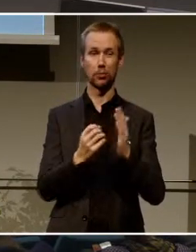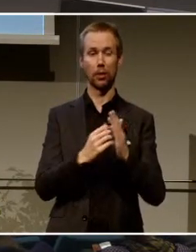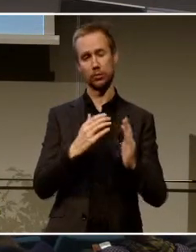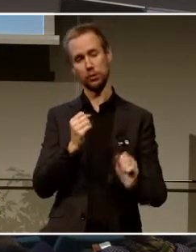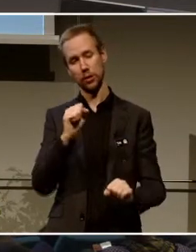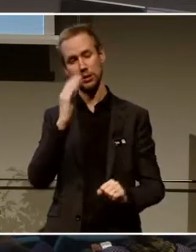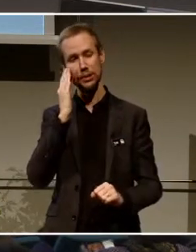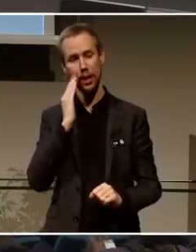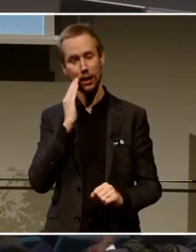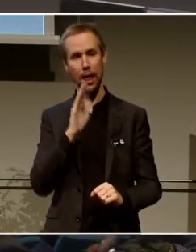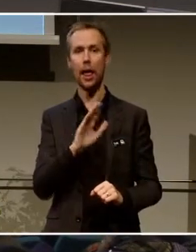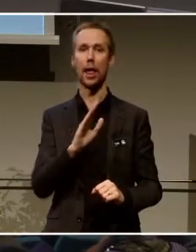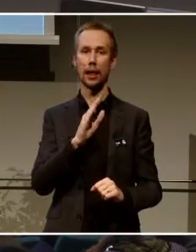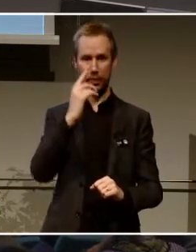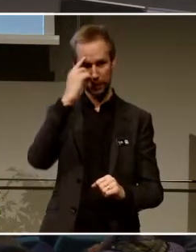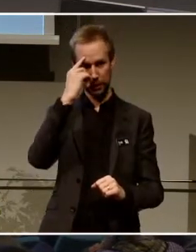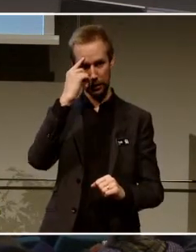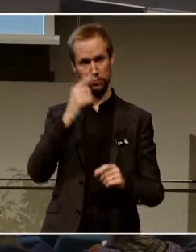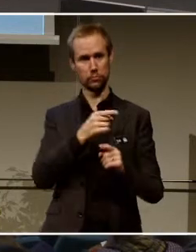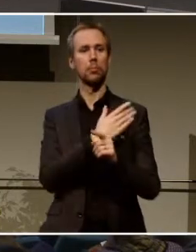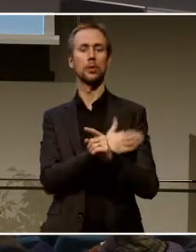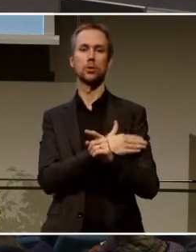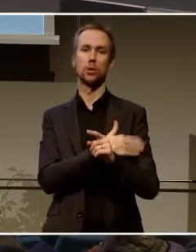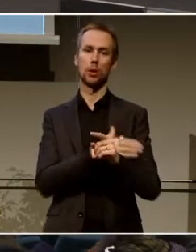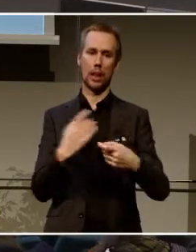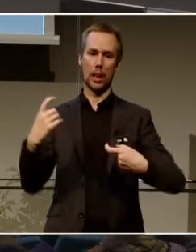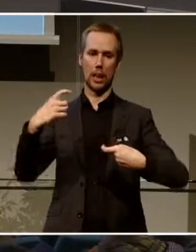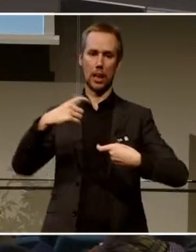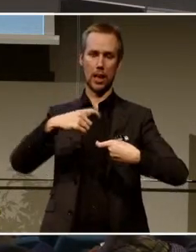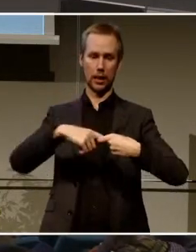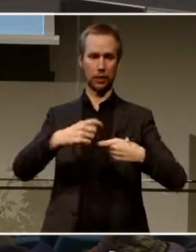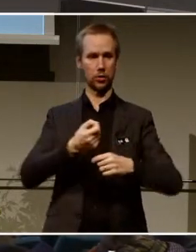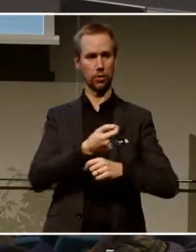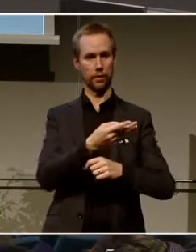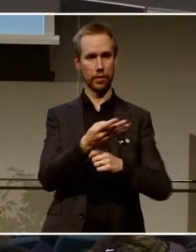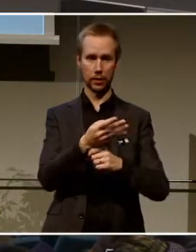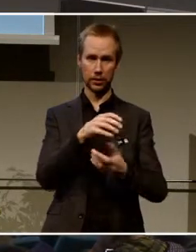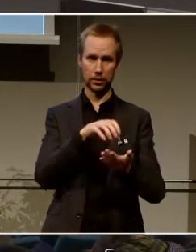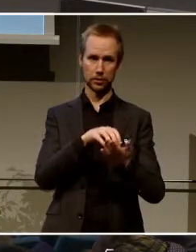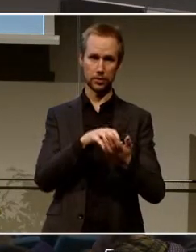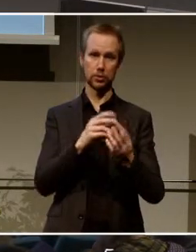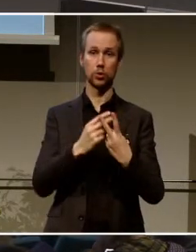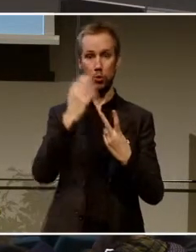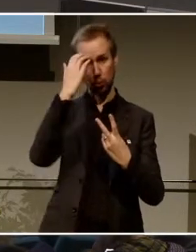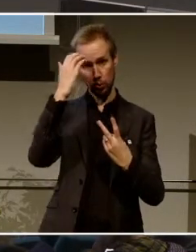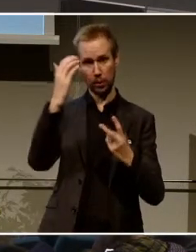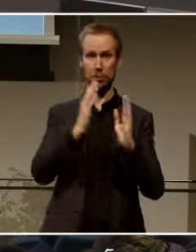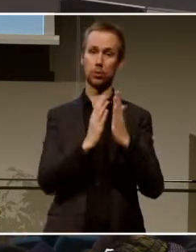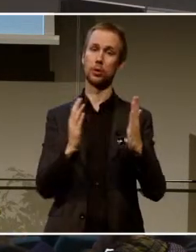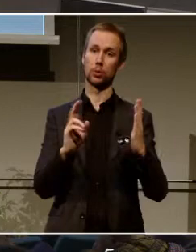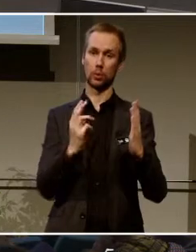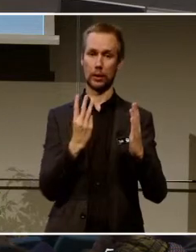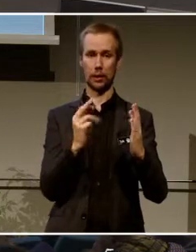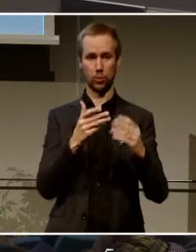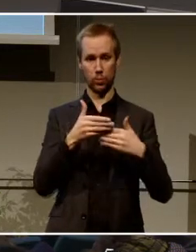ju länken till resten av samhället. Så KB har ett uppdrag att under nu 3 år